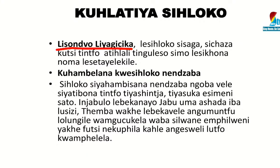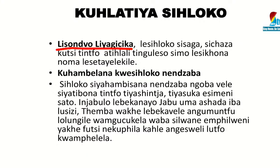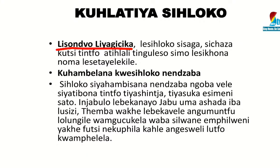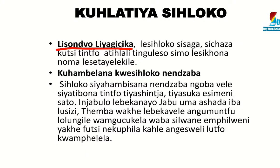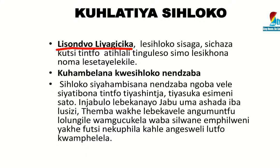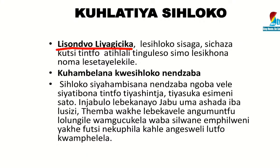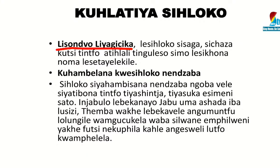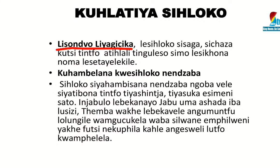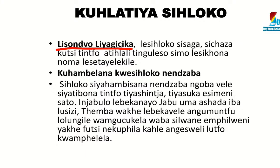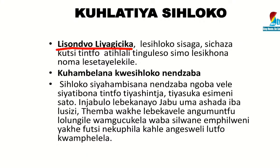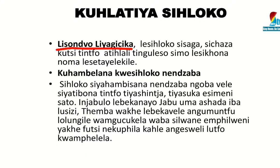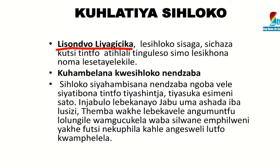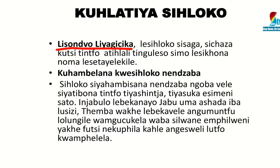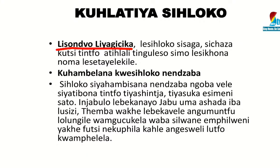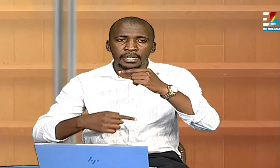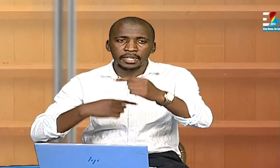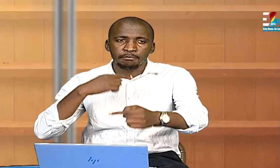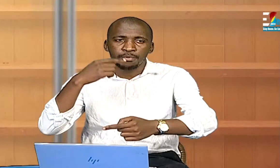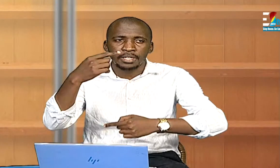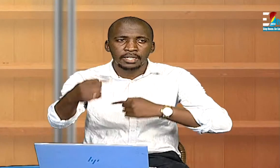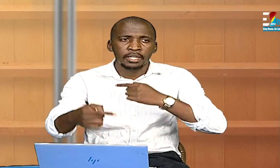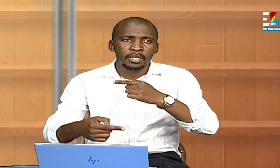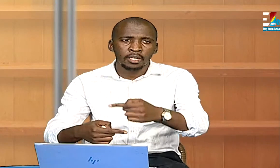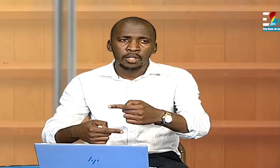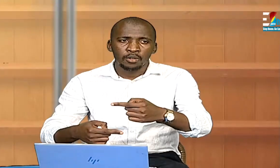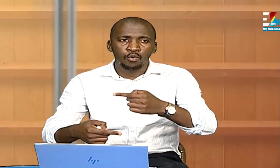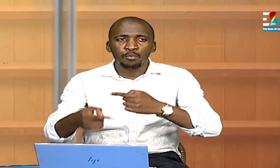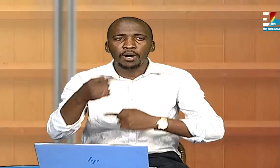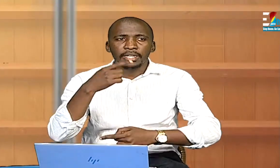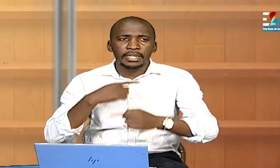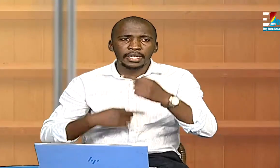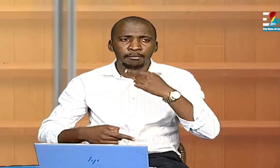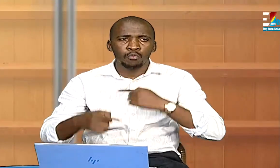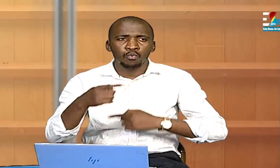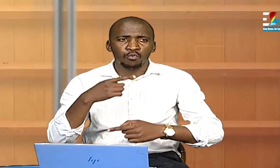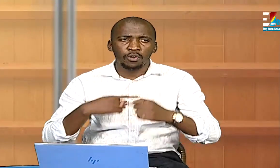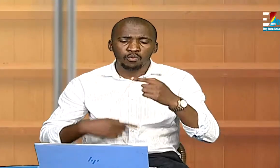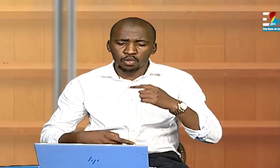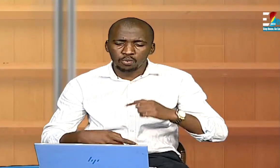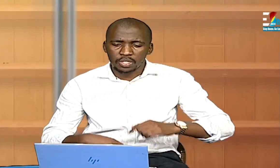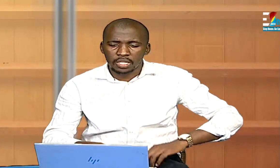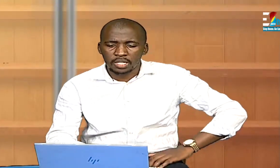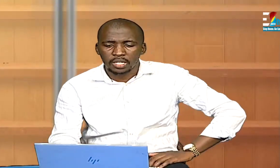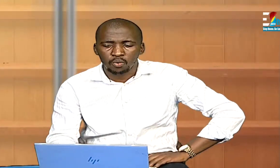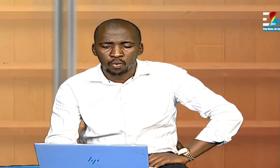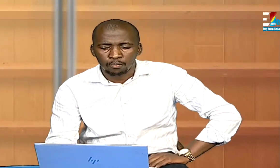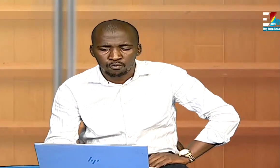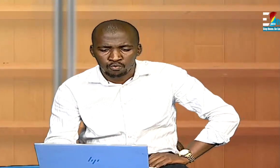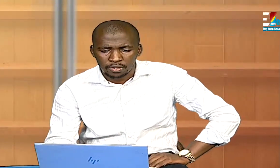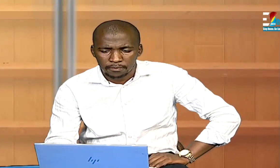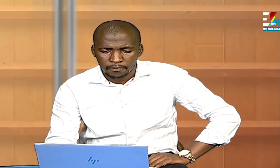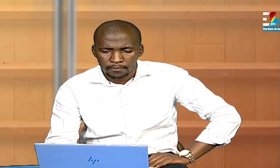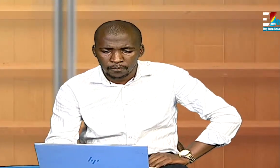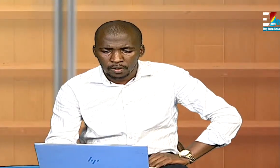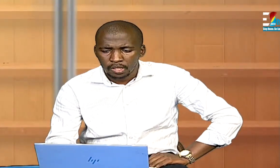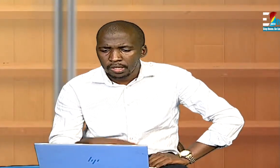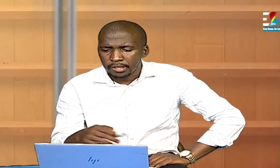ihamba liyagicika, liye embili noma liye emuva. Usho ukuthini ke lokho